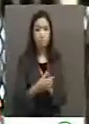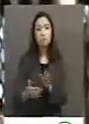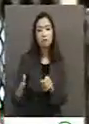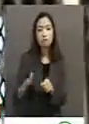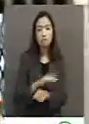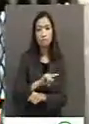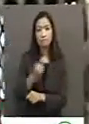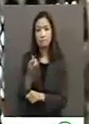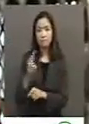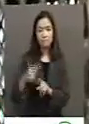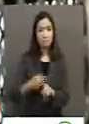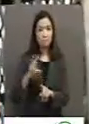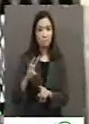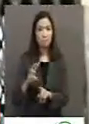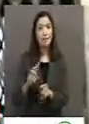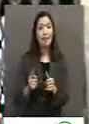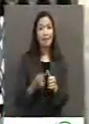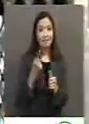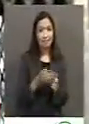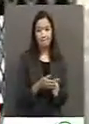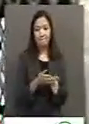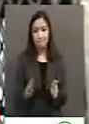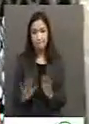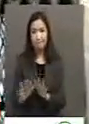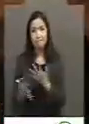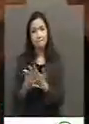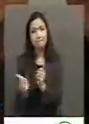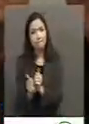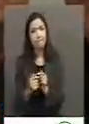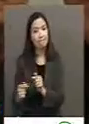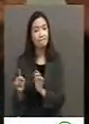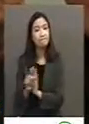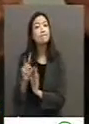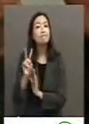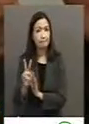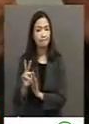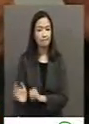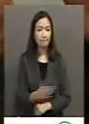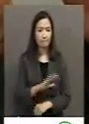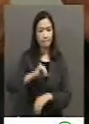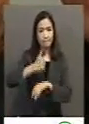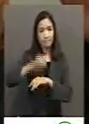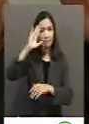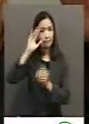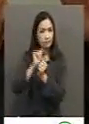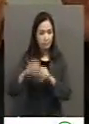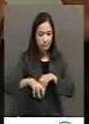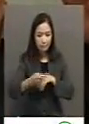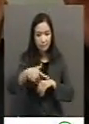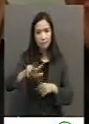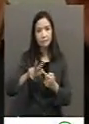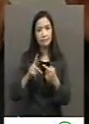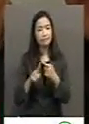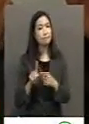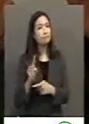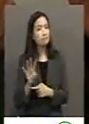ที่16มิถุนายนนี้ค่ะ ค่ะฝั่งของพลตำรวจตรีจตุพลปานรักษานะคะผู้บัญชาการตำรวจภูธรภาค4ก็เปิดเผยว่าสำนว